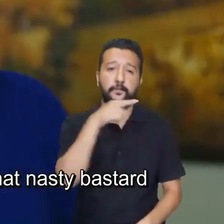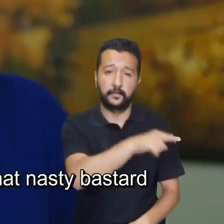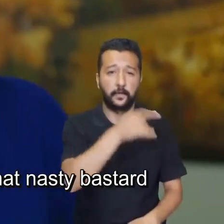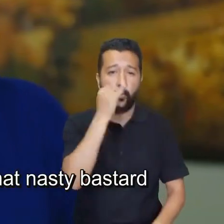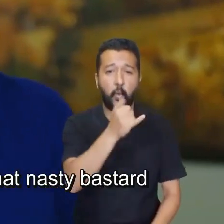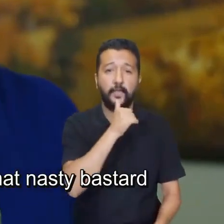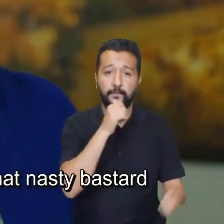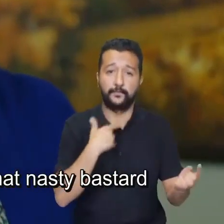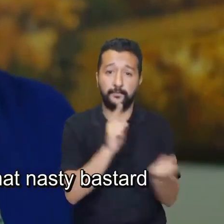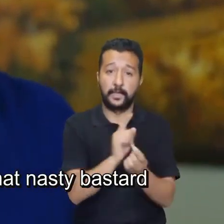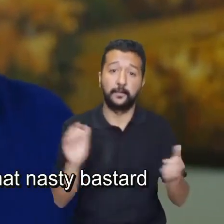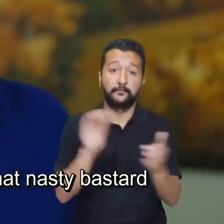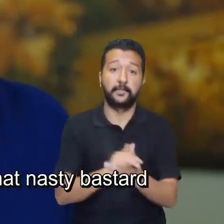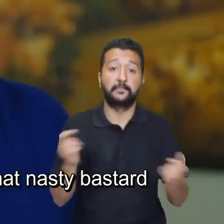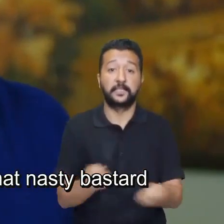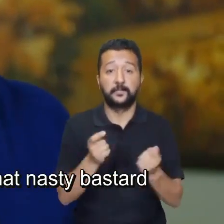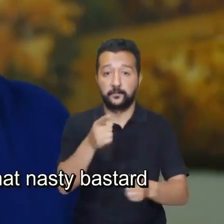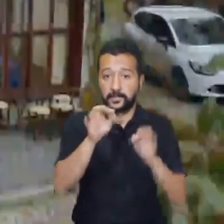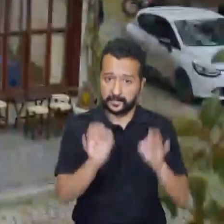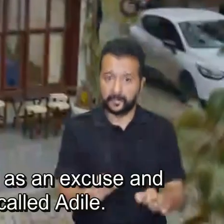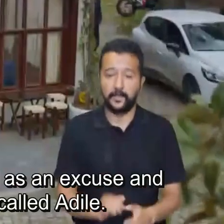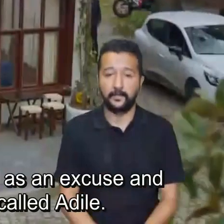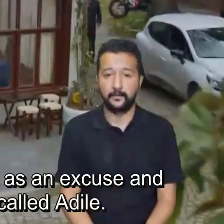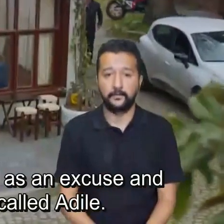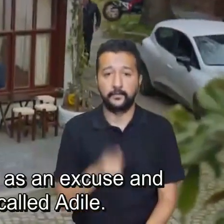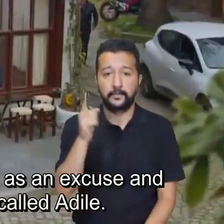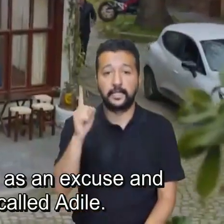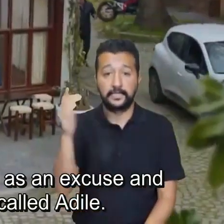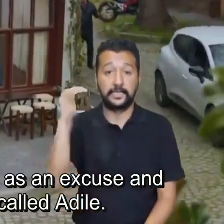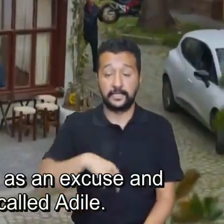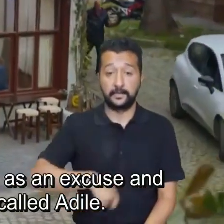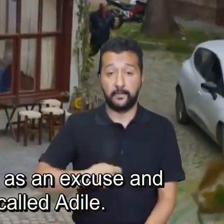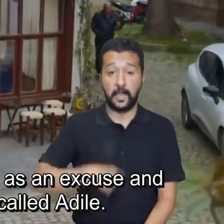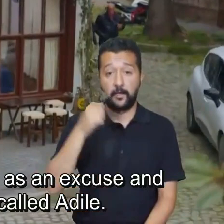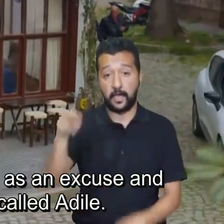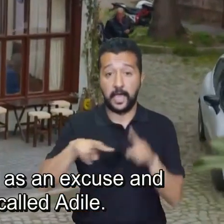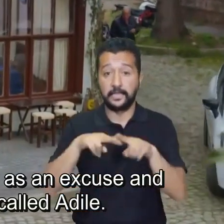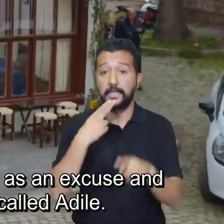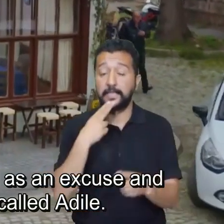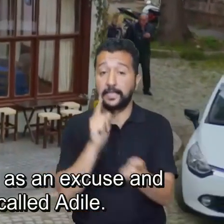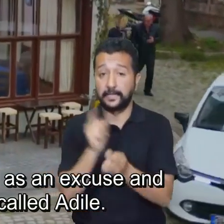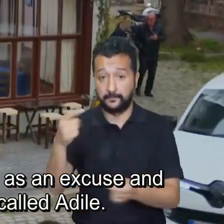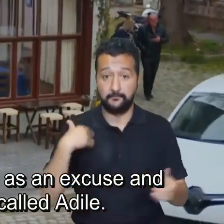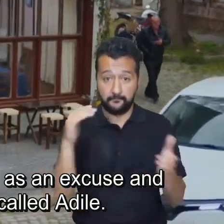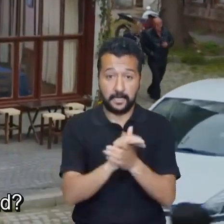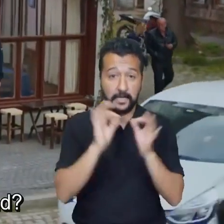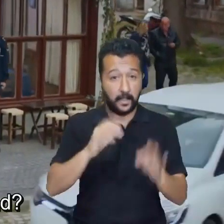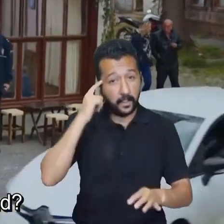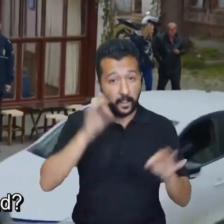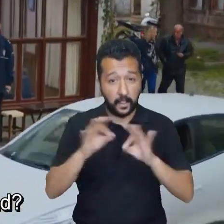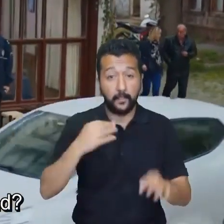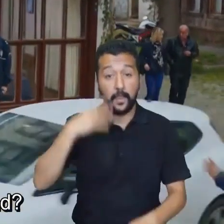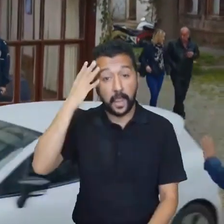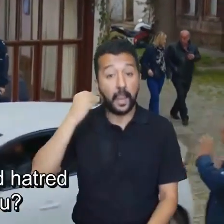o mendebur herifle beni barıştırmaya çalışıyorsunuz gene. Itır'ın gelişini bahane edip o Adile denen kadınla beni barıştıracaksınız aklınız ya.